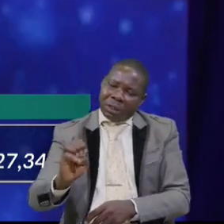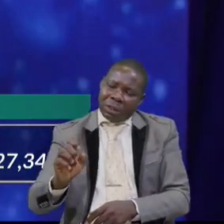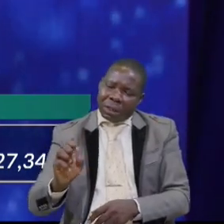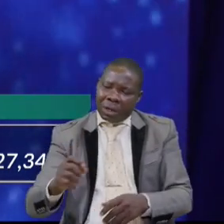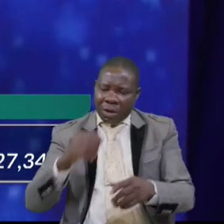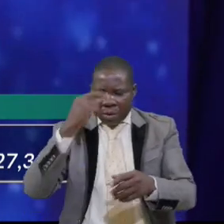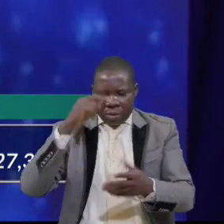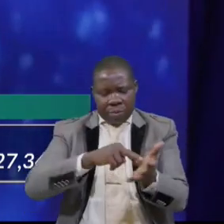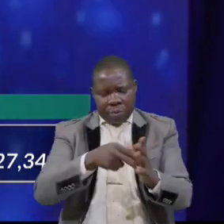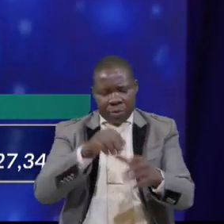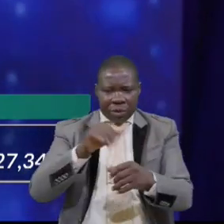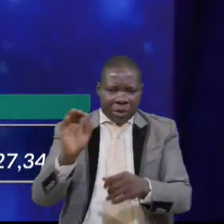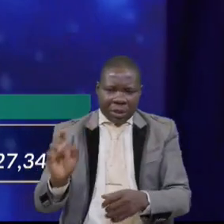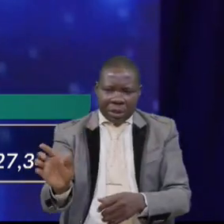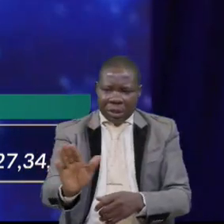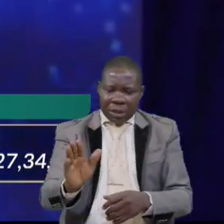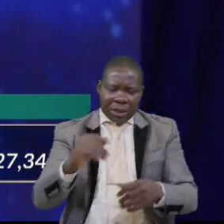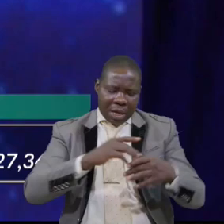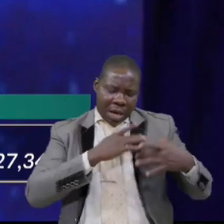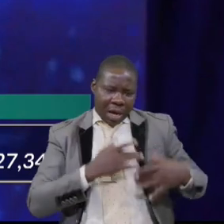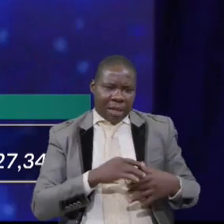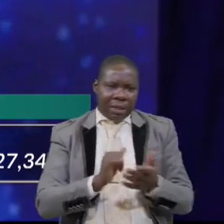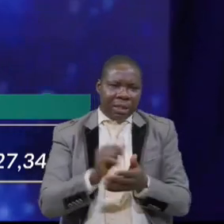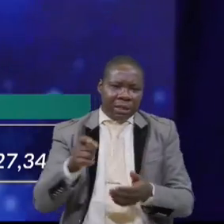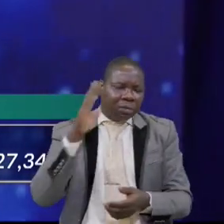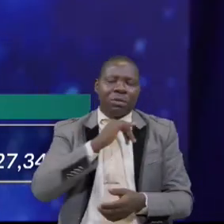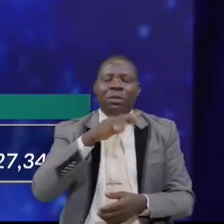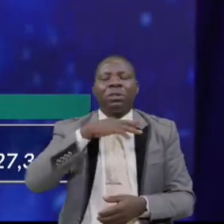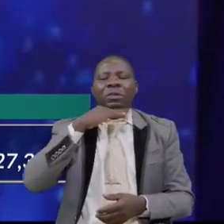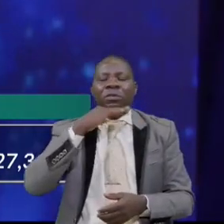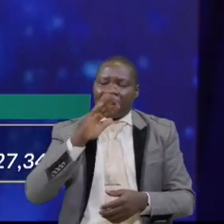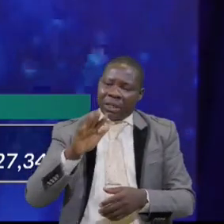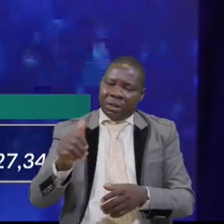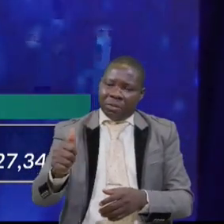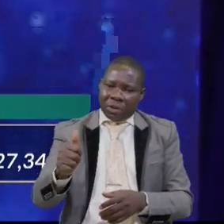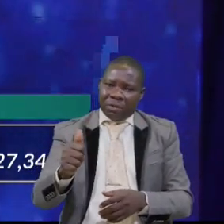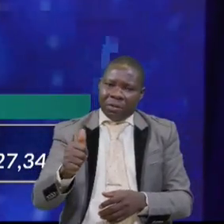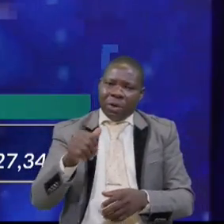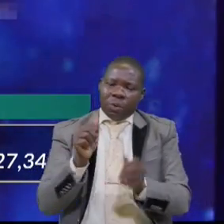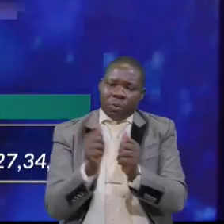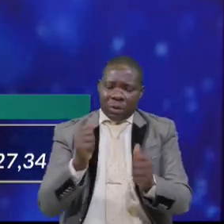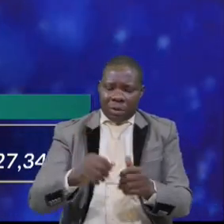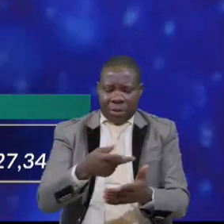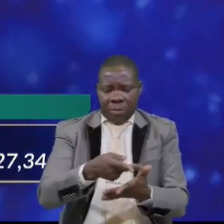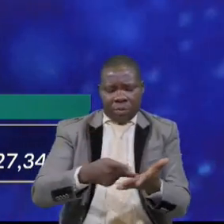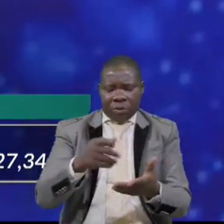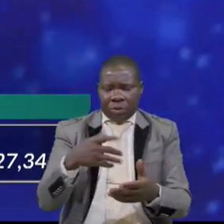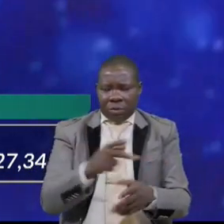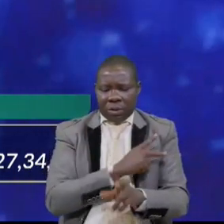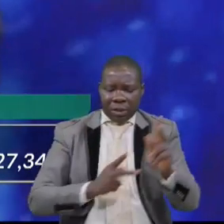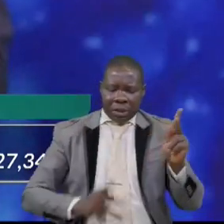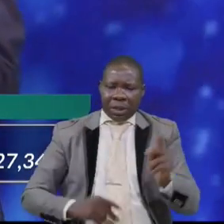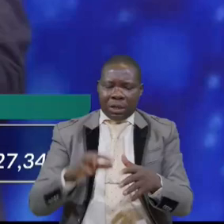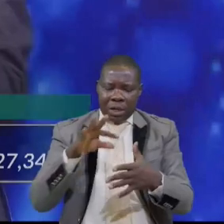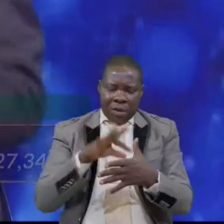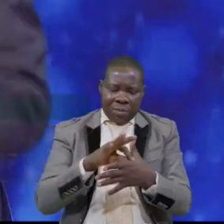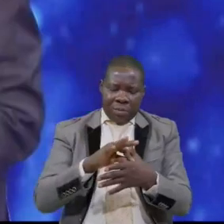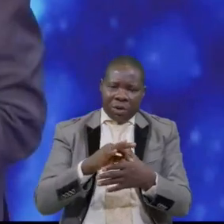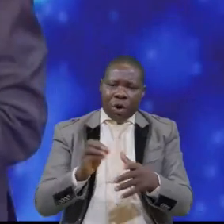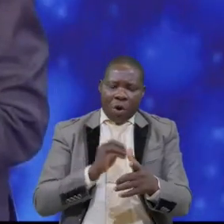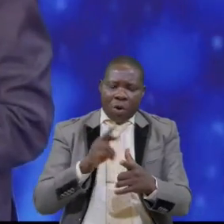roi. Quelque chose que les autres font. Il n'allait pas se souiller par les mets du roi et par le vin